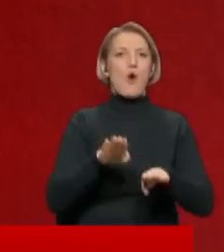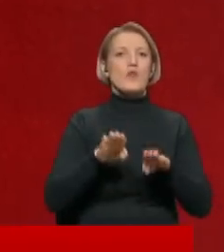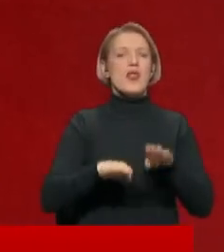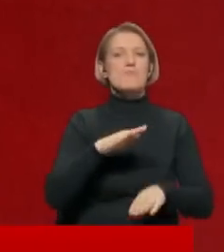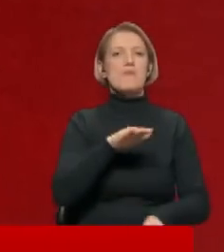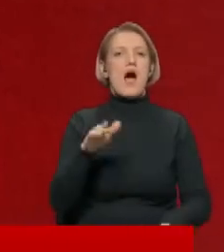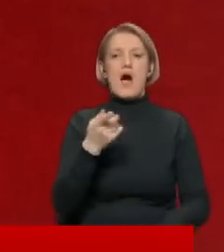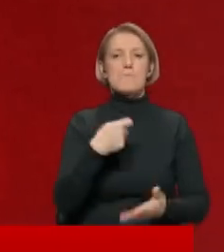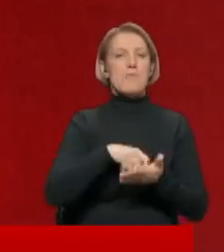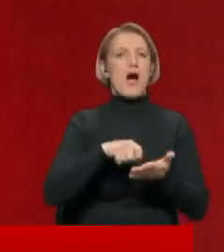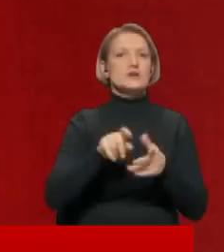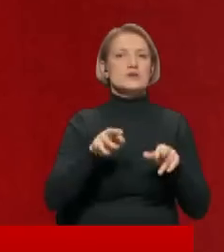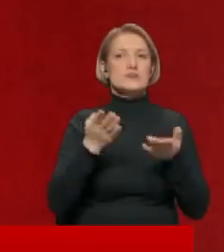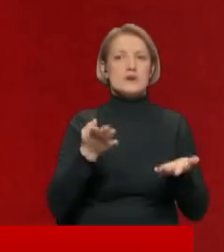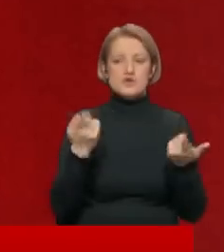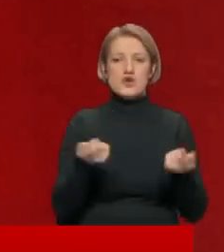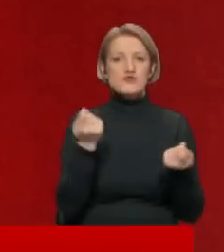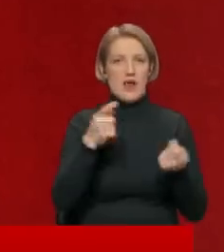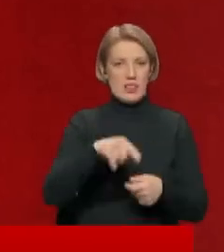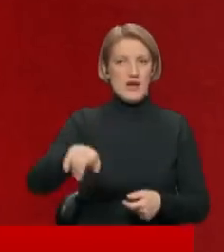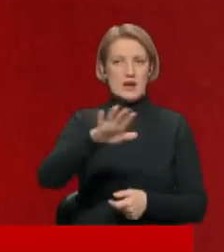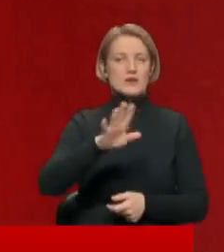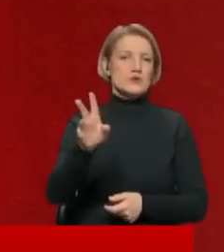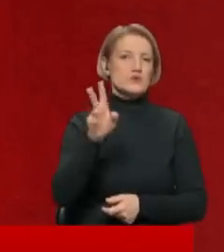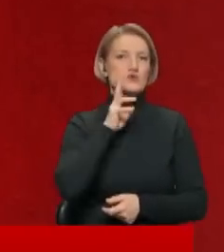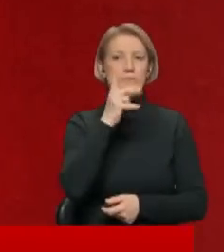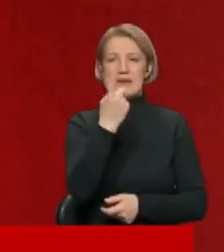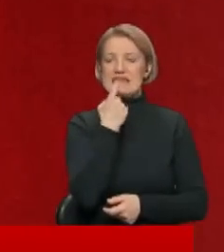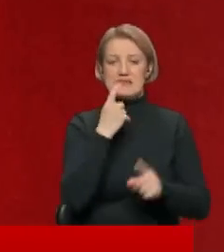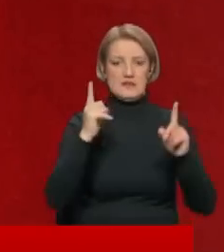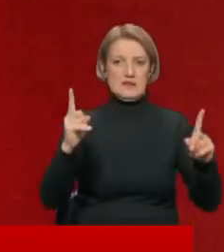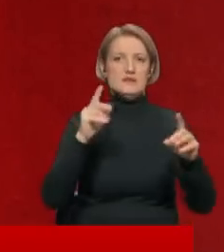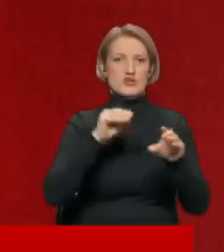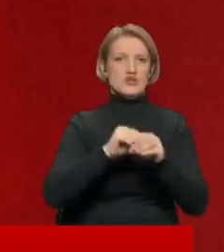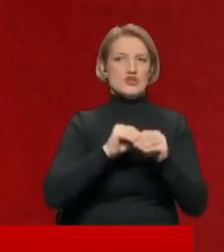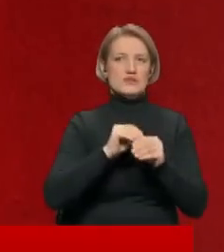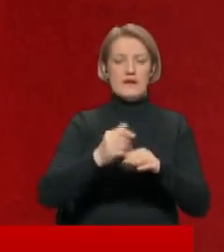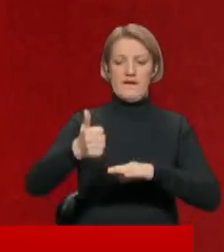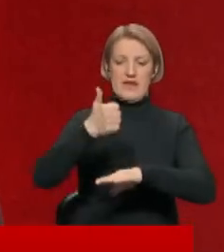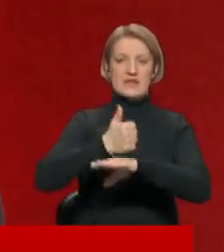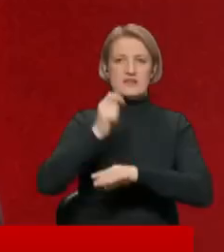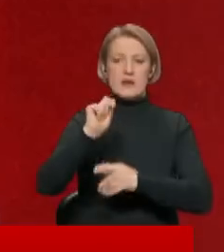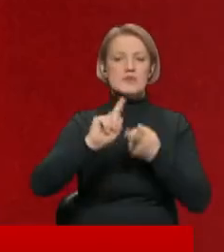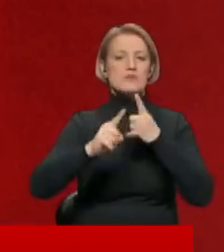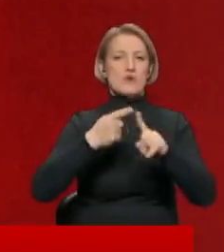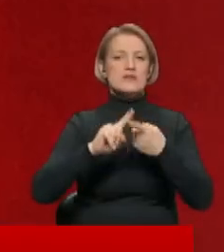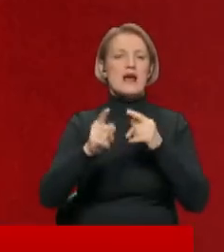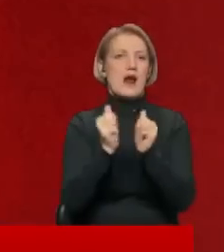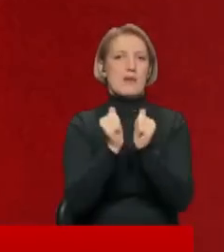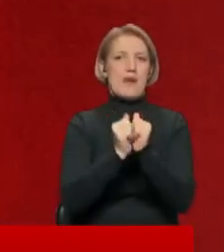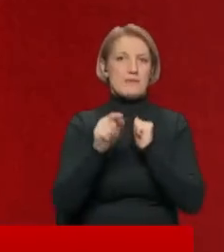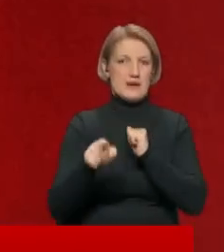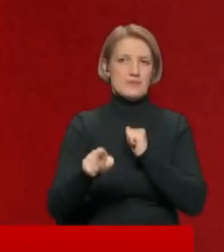ücreti haline gelmiş çalışanların son bir yıl içerisinde iktidarın uyguladığı politikalarla